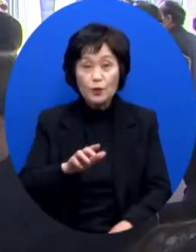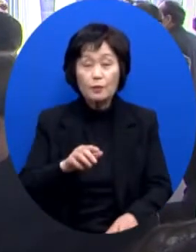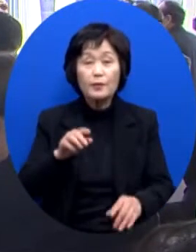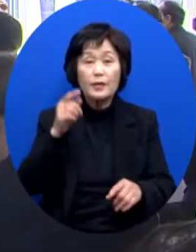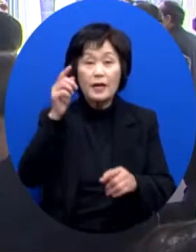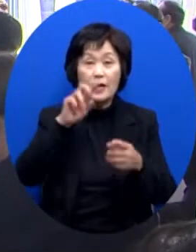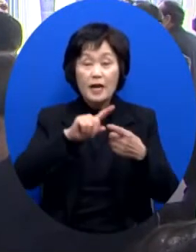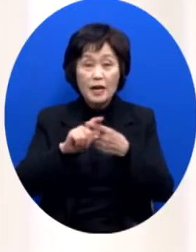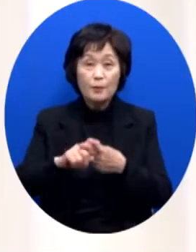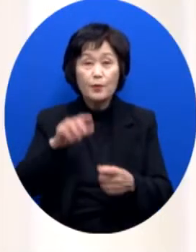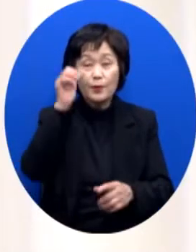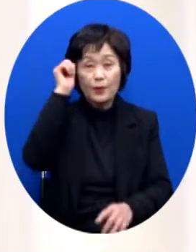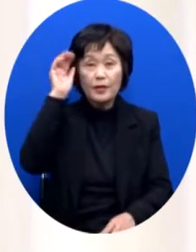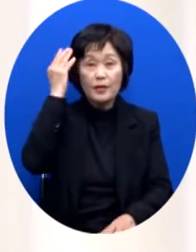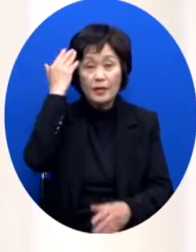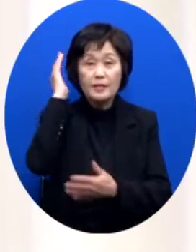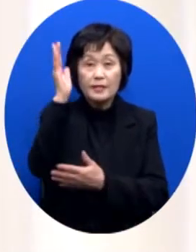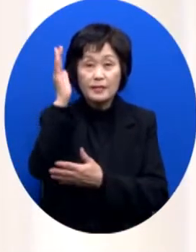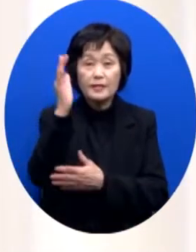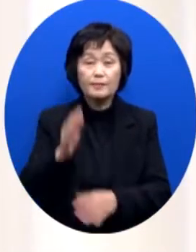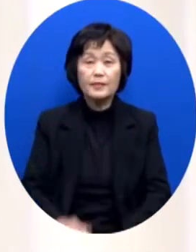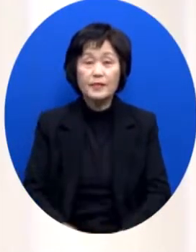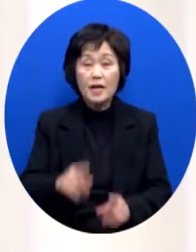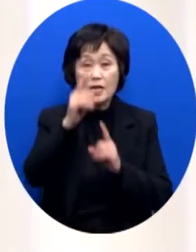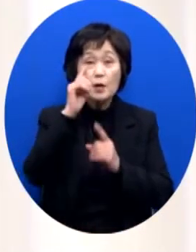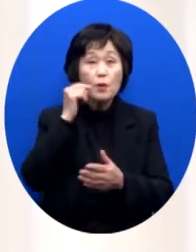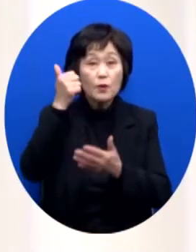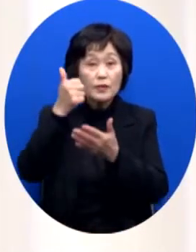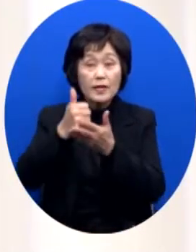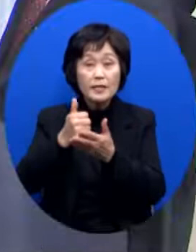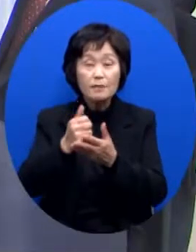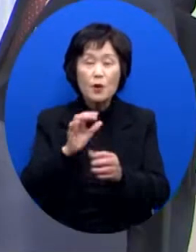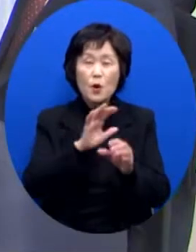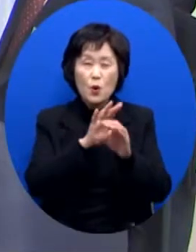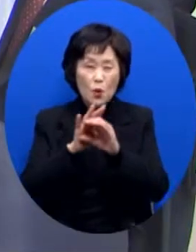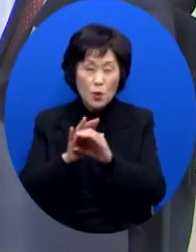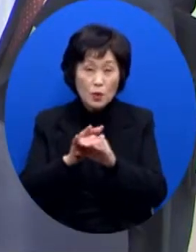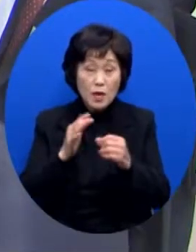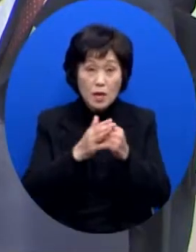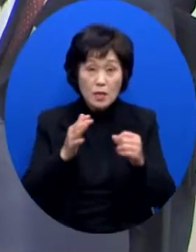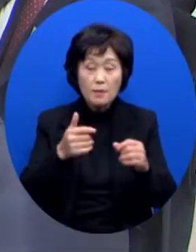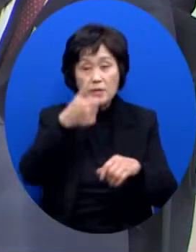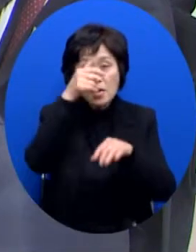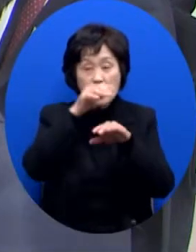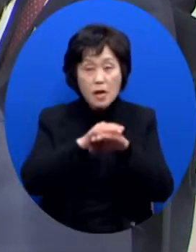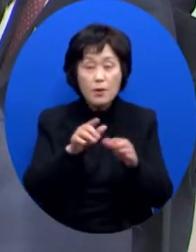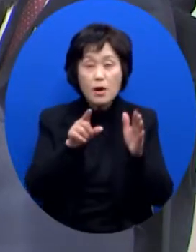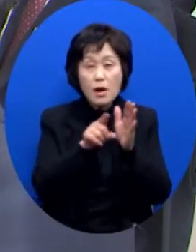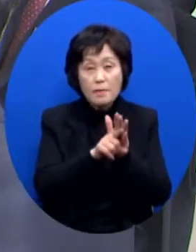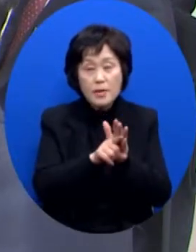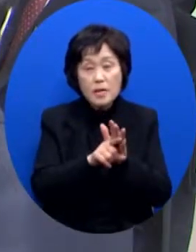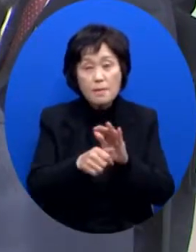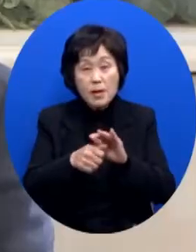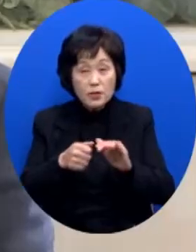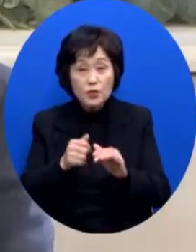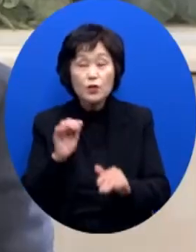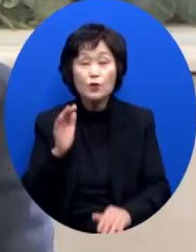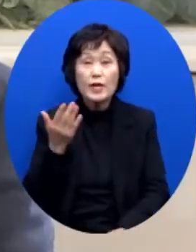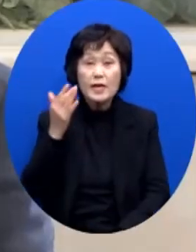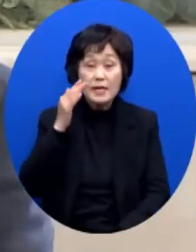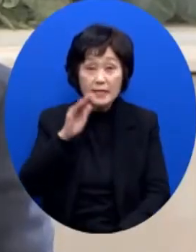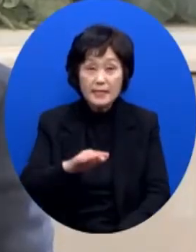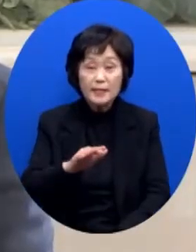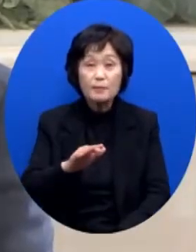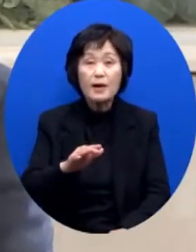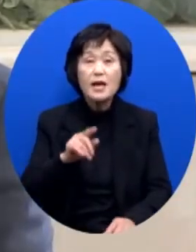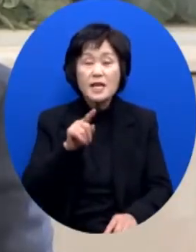개회에서 말씀을 전한 안동 서부교회 이정우 목사는 코로나로 예배와 신앙이 위축됐다며 파도와 같은 이